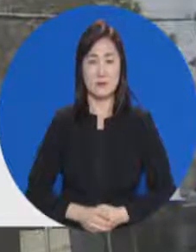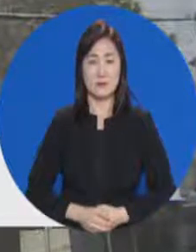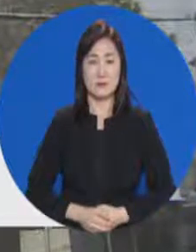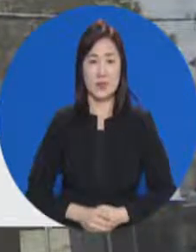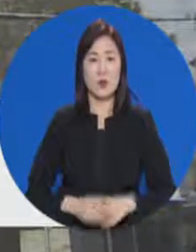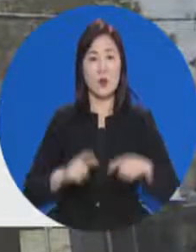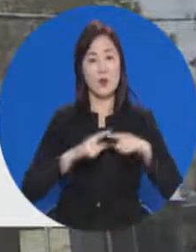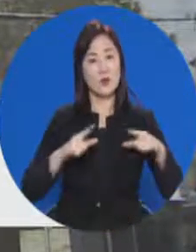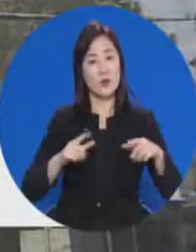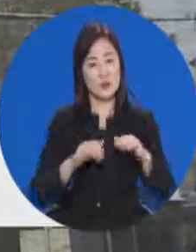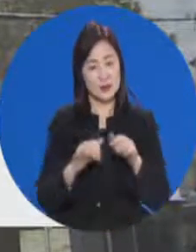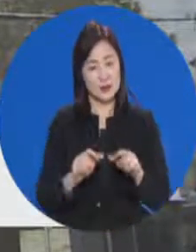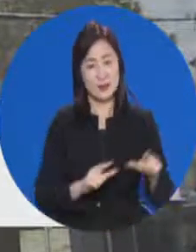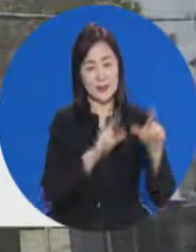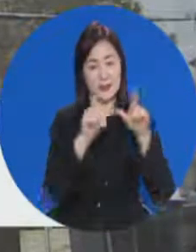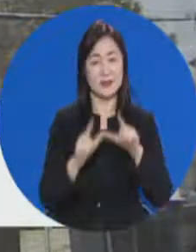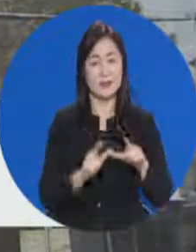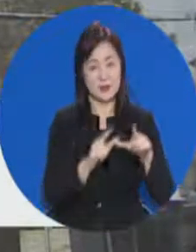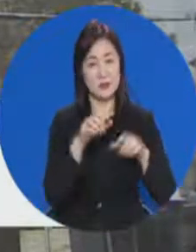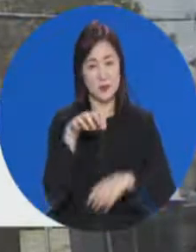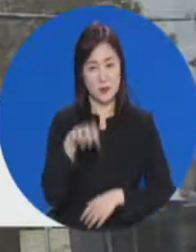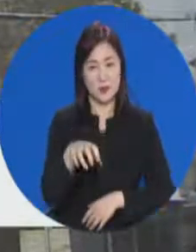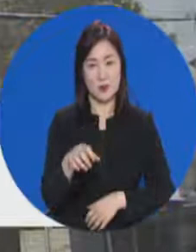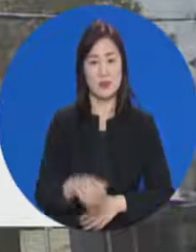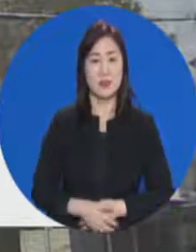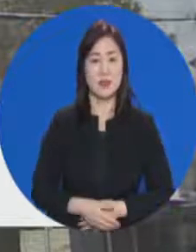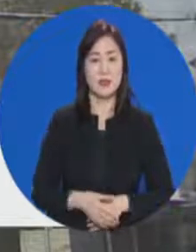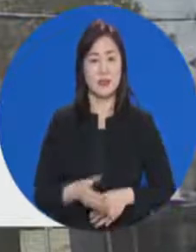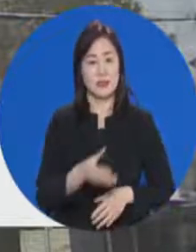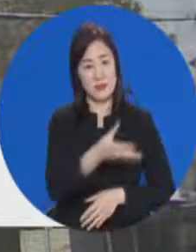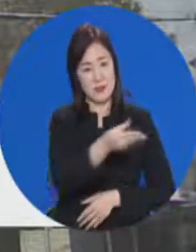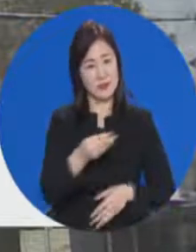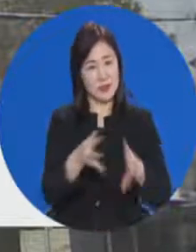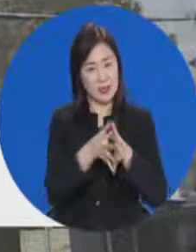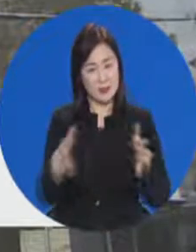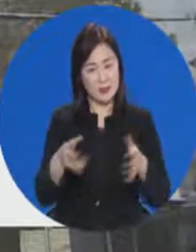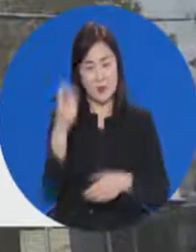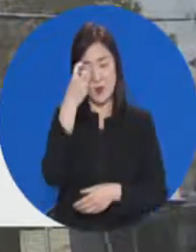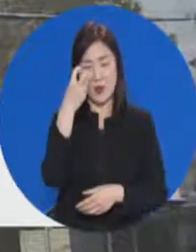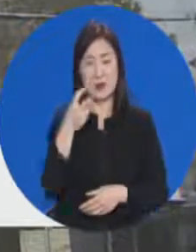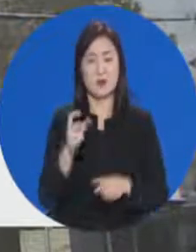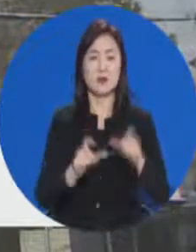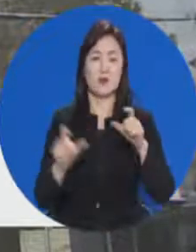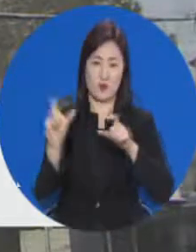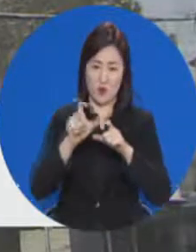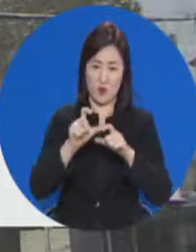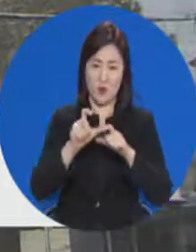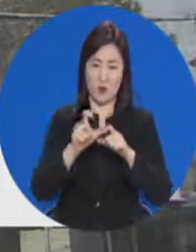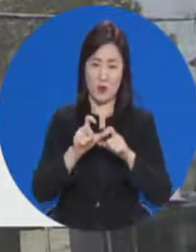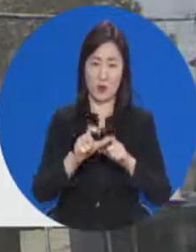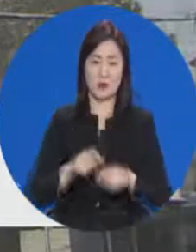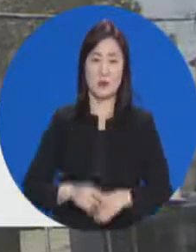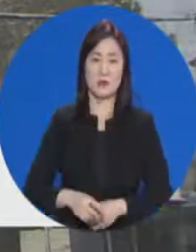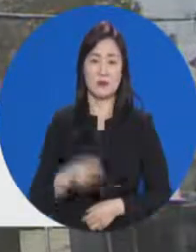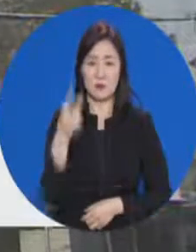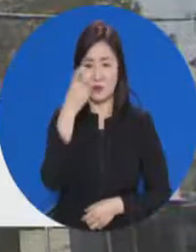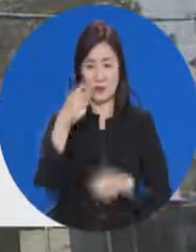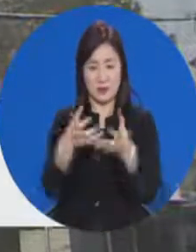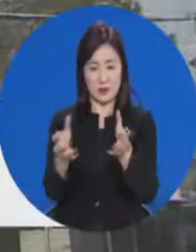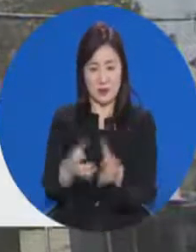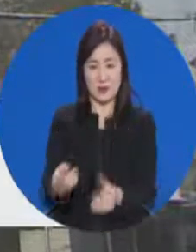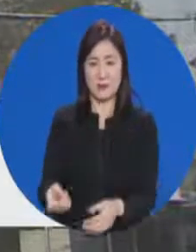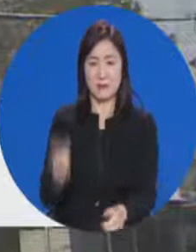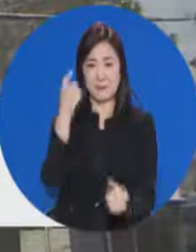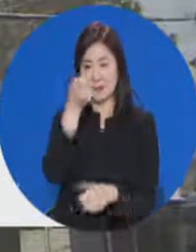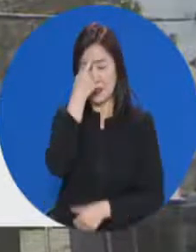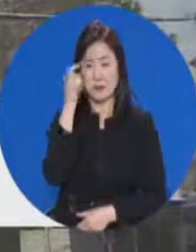서민들의 보금자리인 공공임대단지의 관리비를 부풀려 온 주택관리업체가 경찰에 덜미를 잡혔습니다. 직원들의